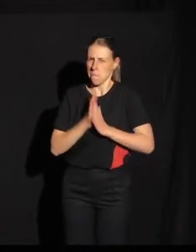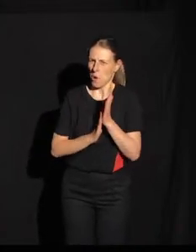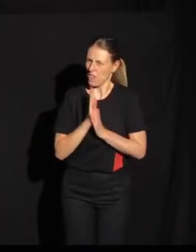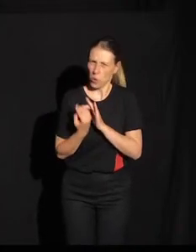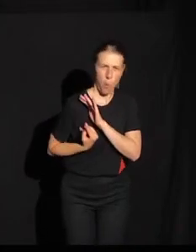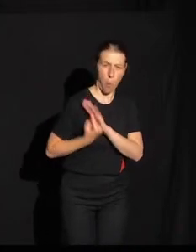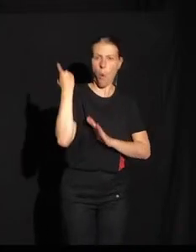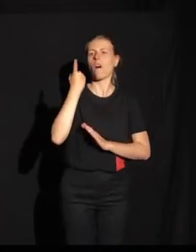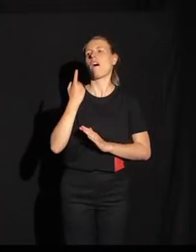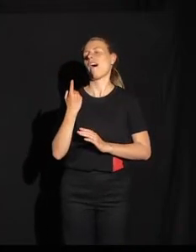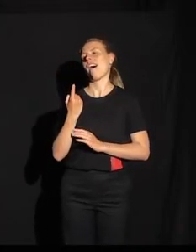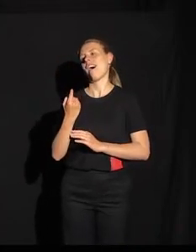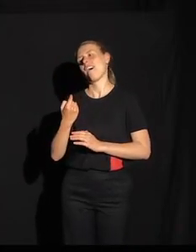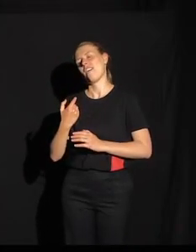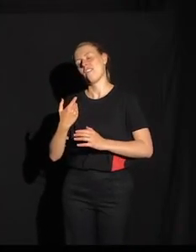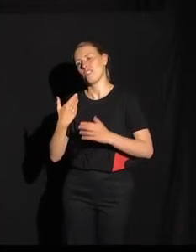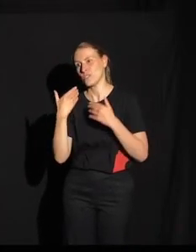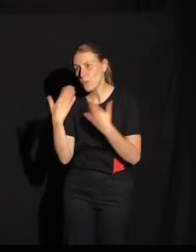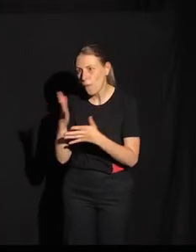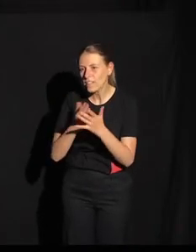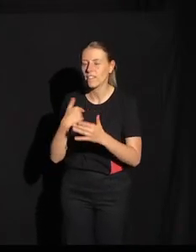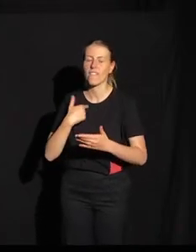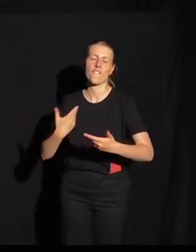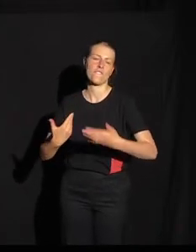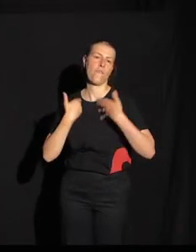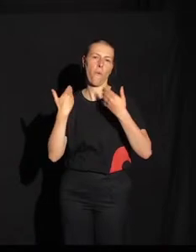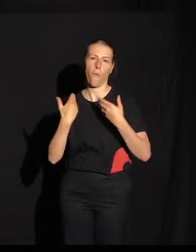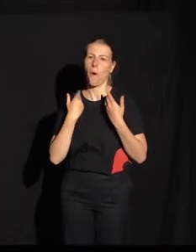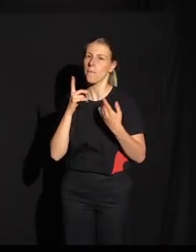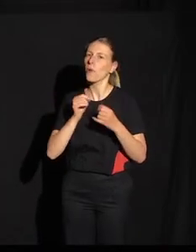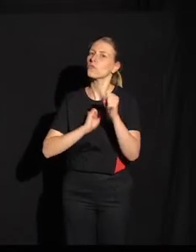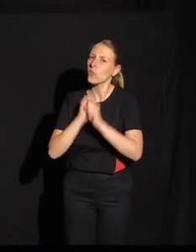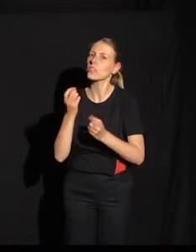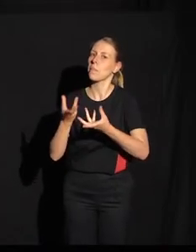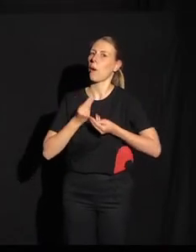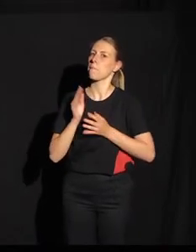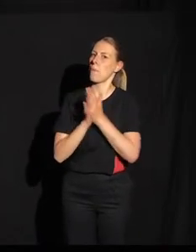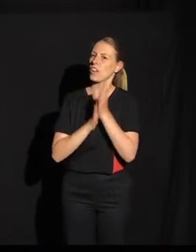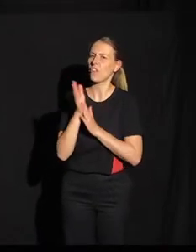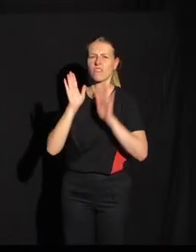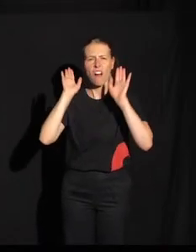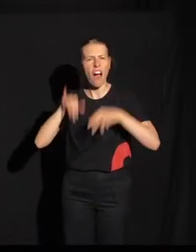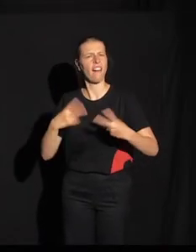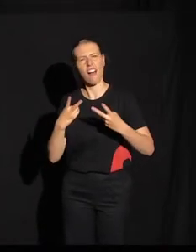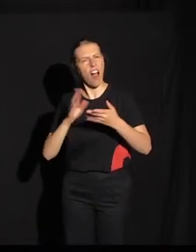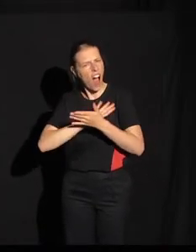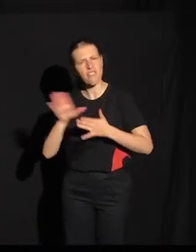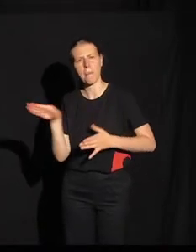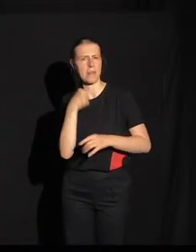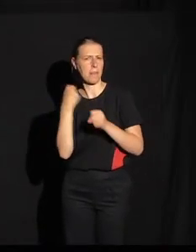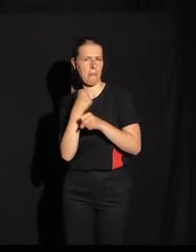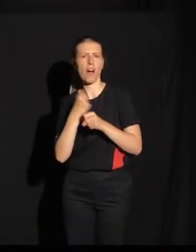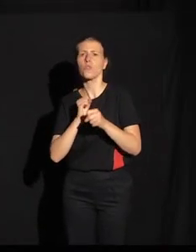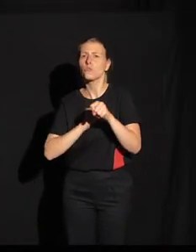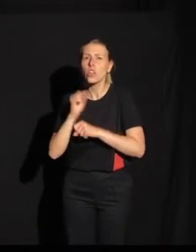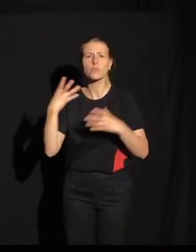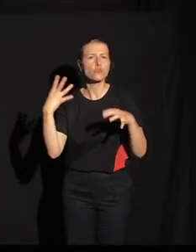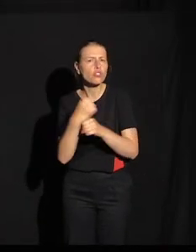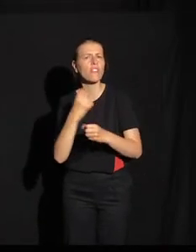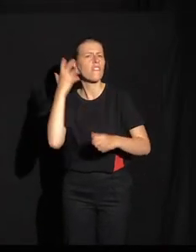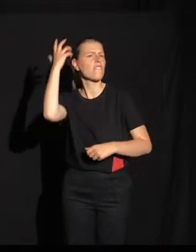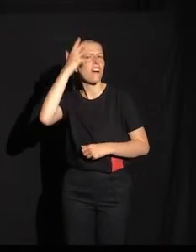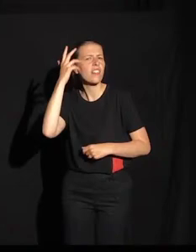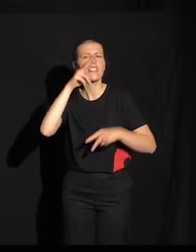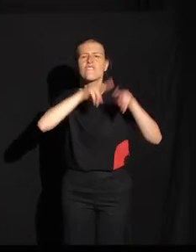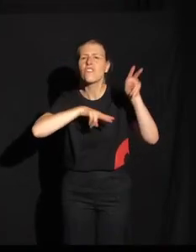Motivation auch war, einfach loszulegen, egal unter welchen Bedingungen und dann einfach so fantasievoll auch Möglichkeiten zu finden, dann